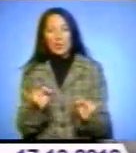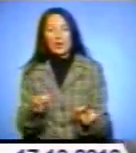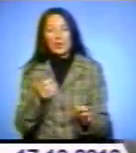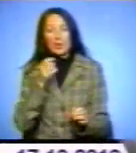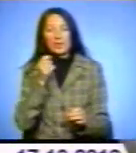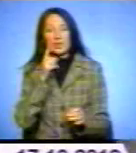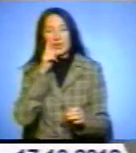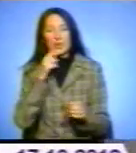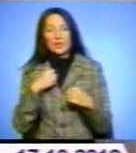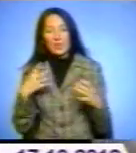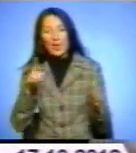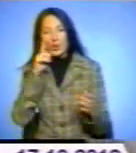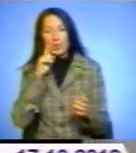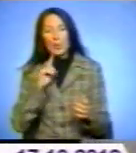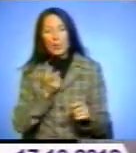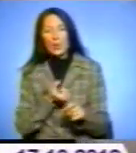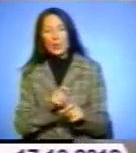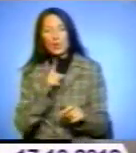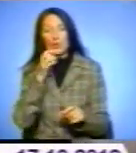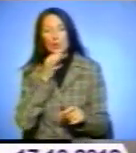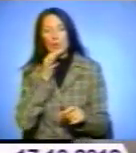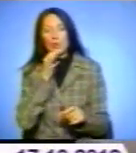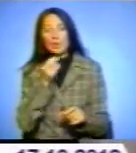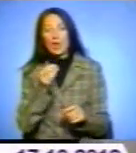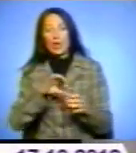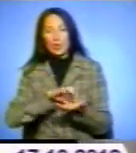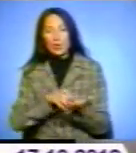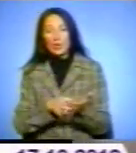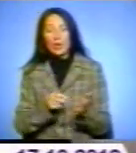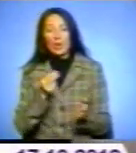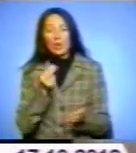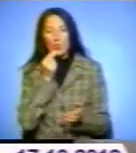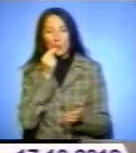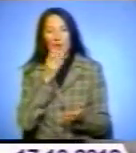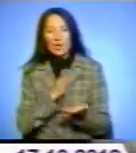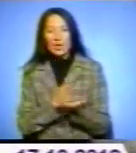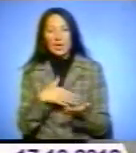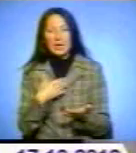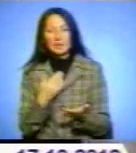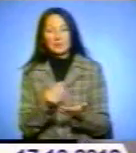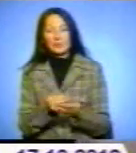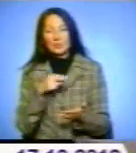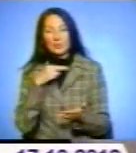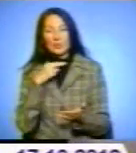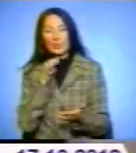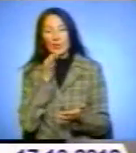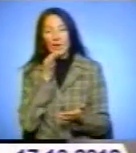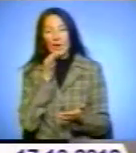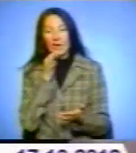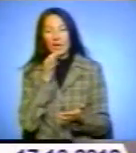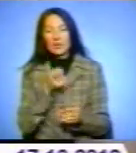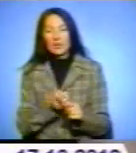найбільше сподобалося різні торти, цукерки. Це в кожного є своя увага на їжу. Ну, цей свято кожен